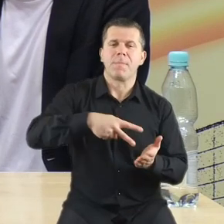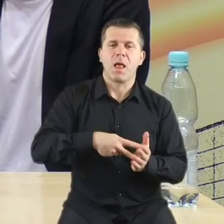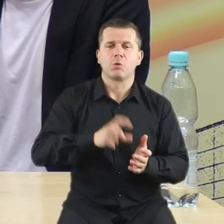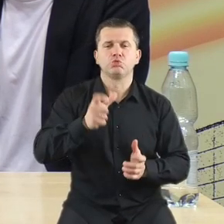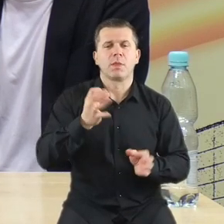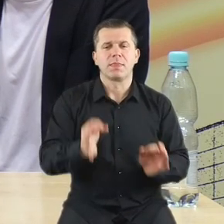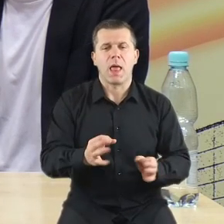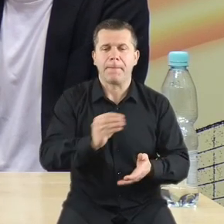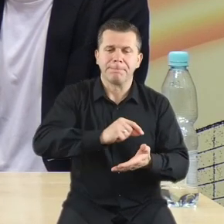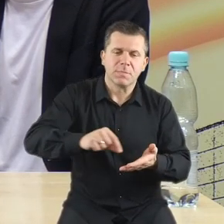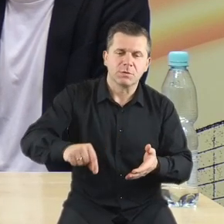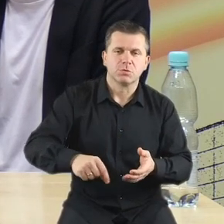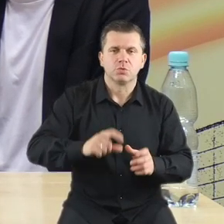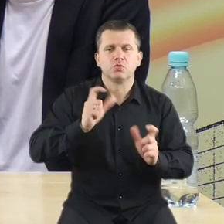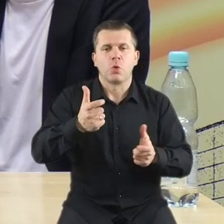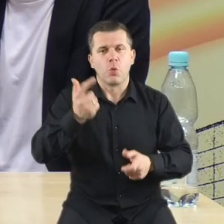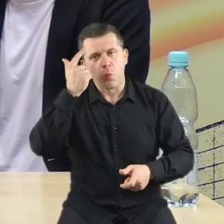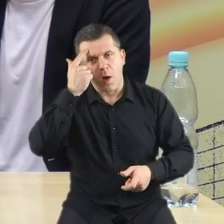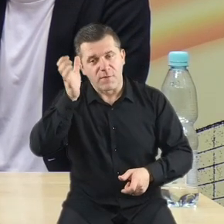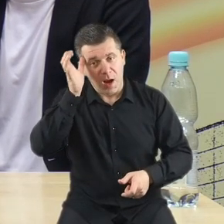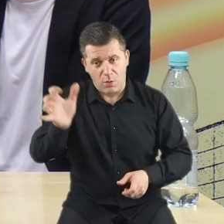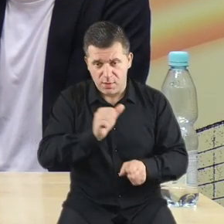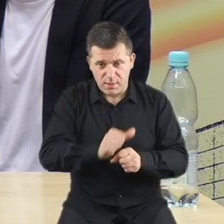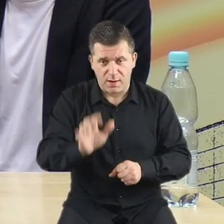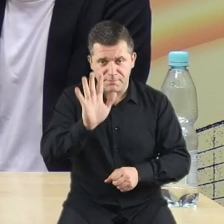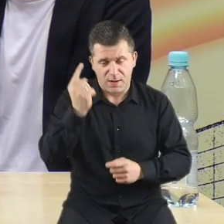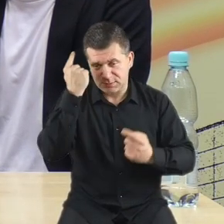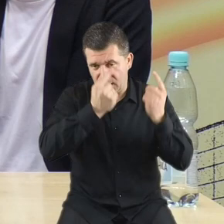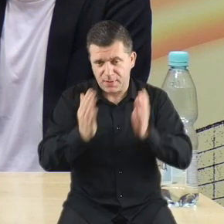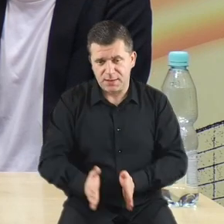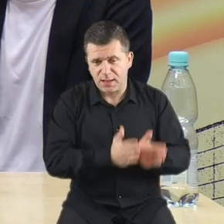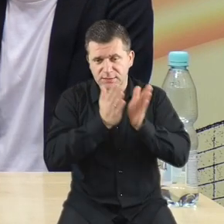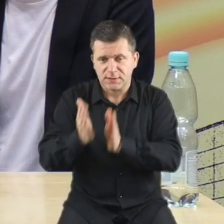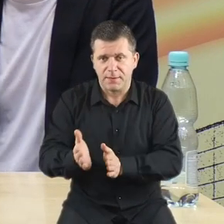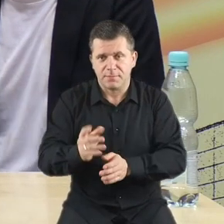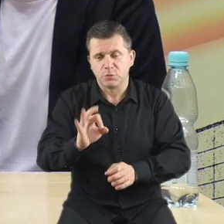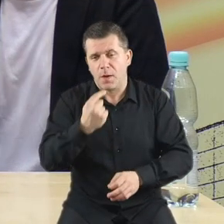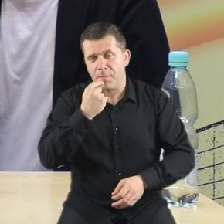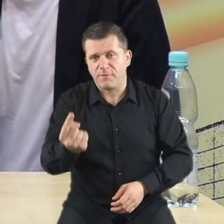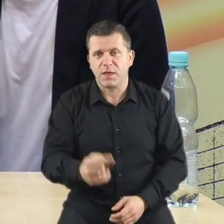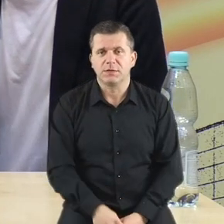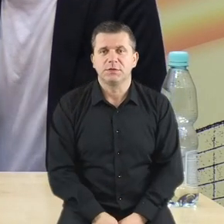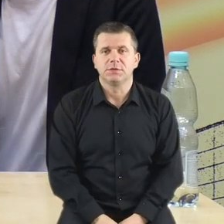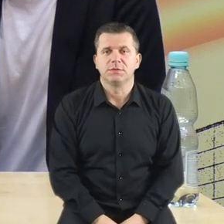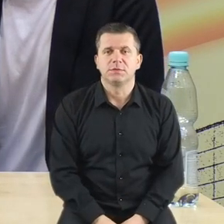pisze? Czy coś w głowie autora jest, jakiś zamysł kolejnej powieści?